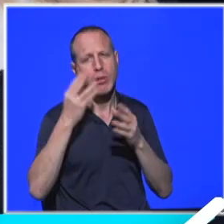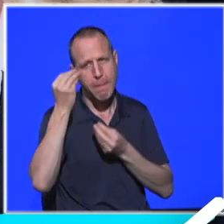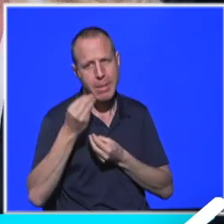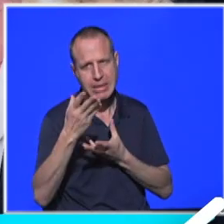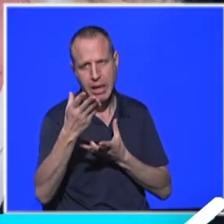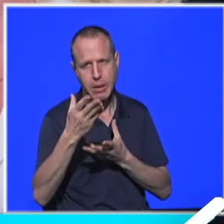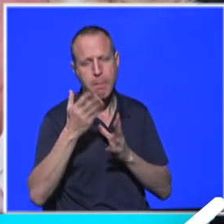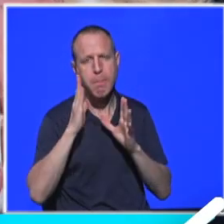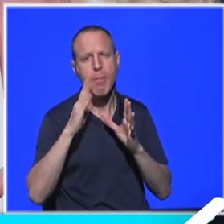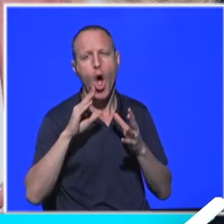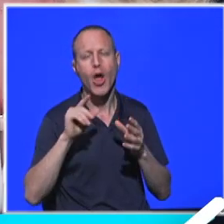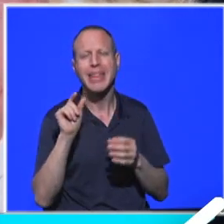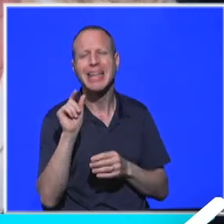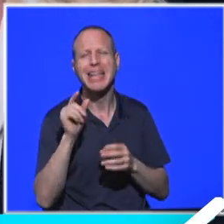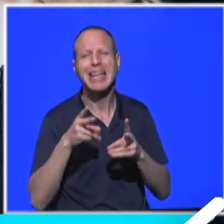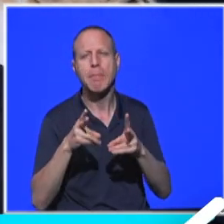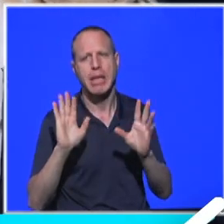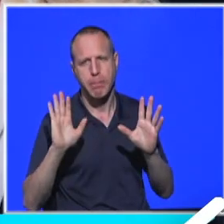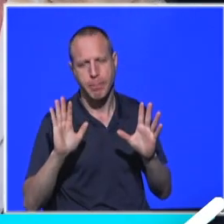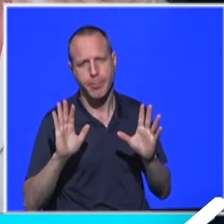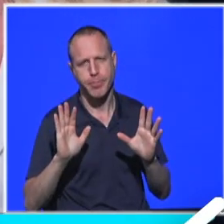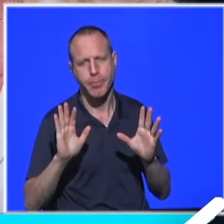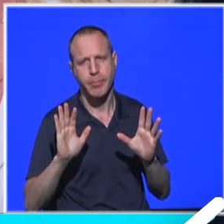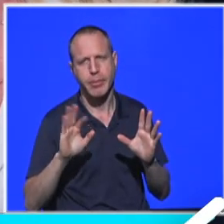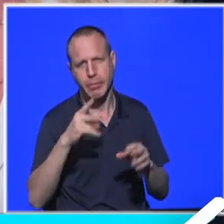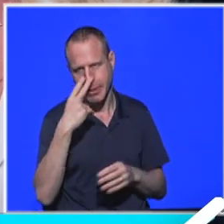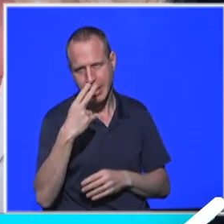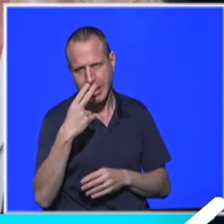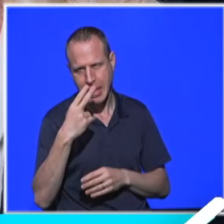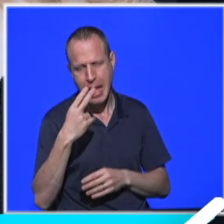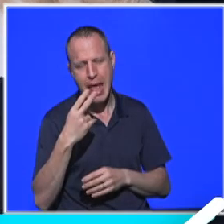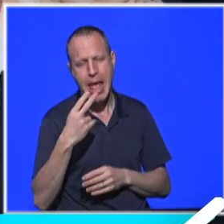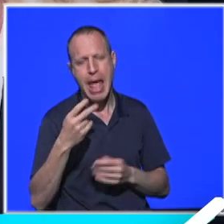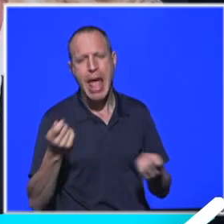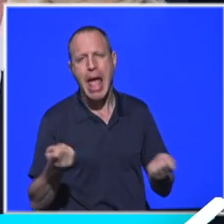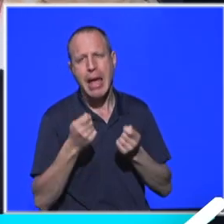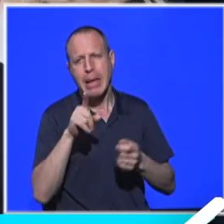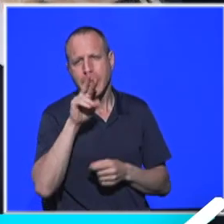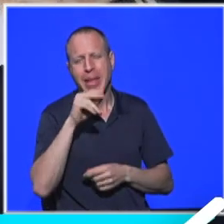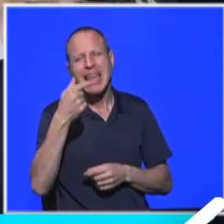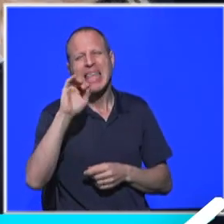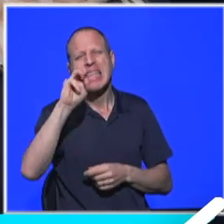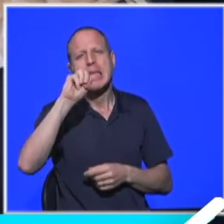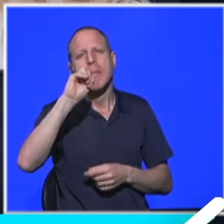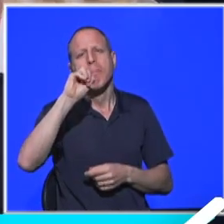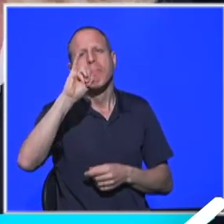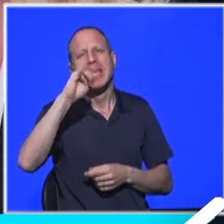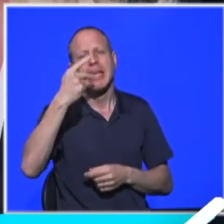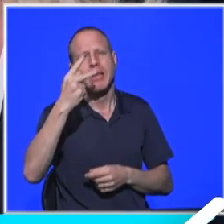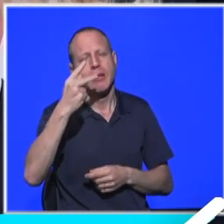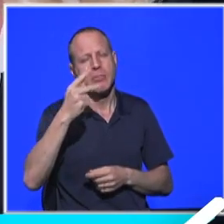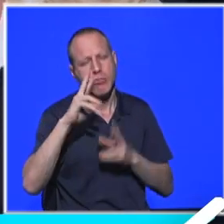המסרים המאוד גימיקים. אם אתה תראה בעצם את הקמפיינים שלה, היא מדברת על גימיק בצורה מאוד מאוד